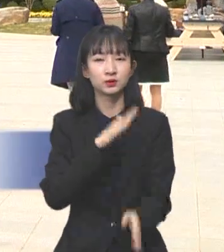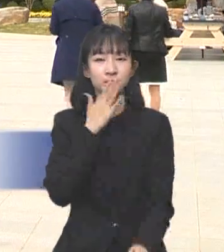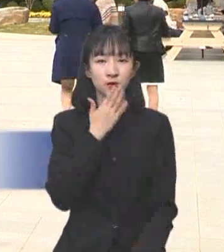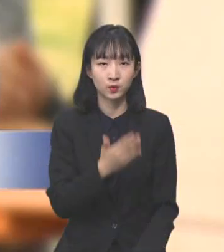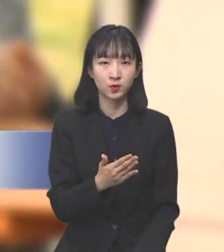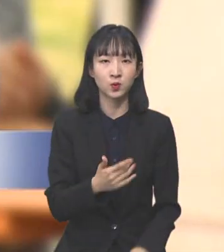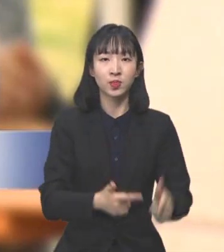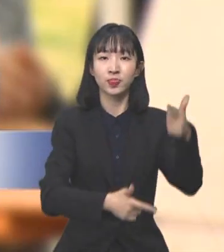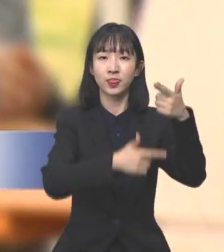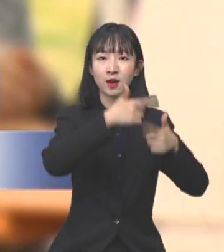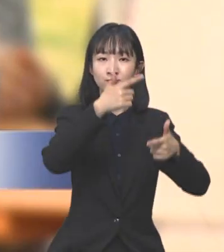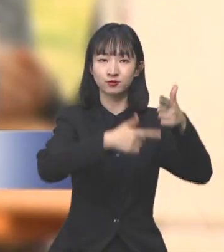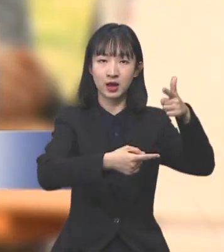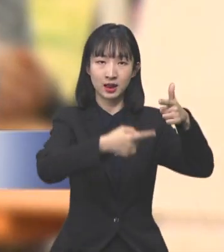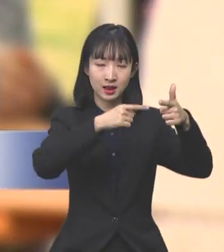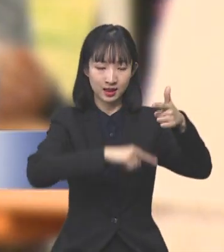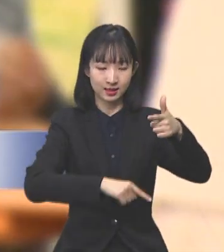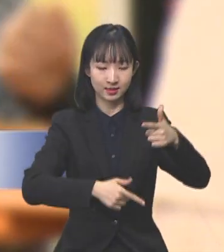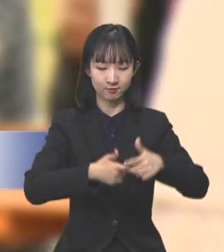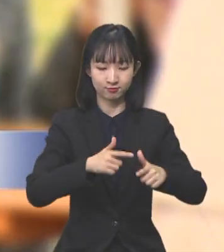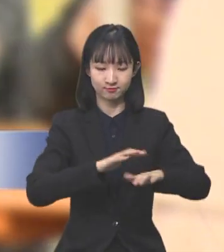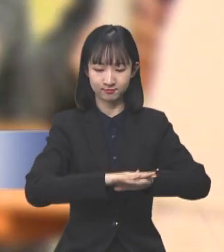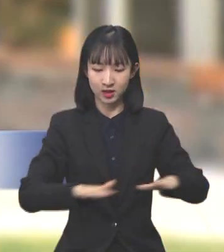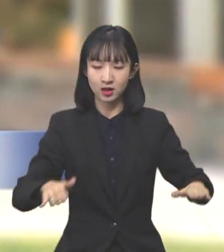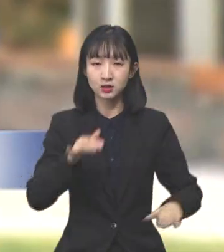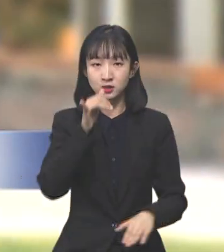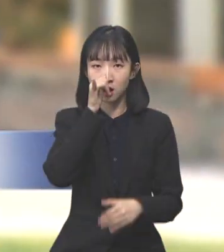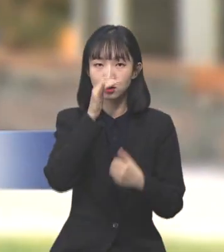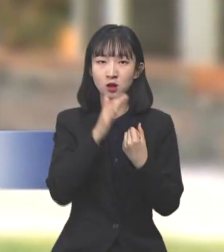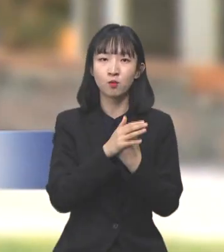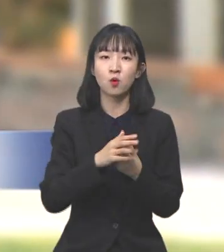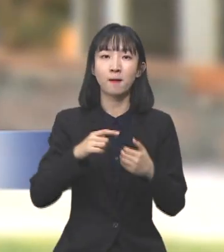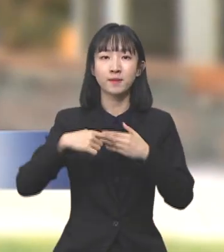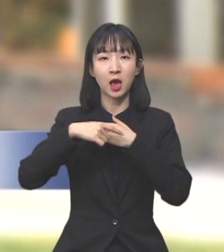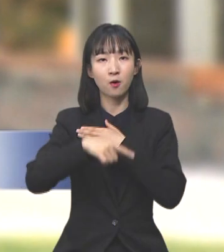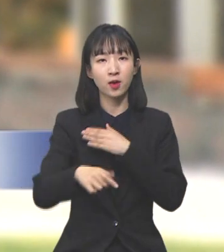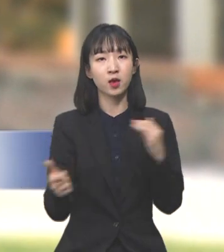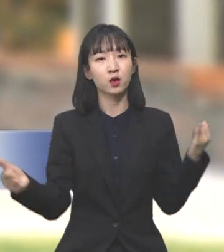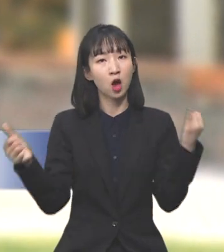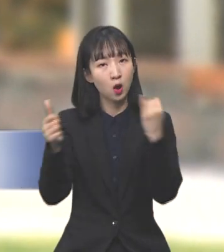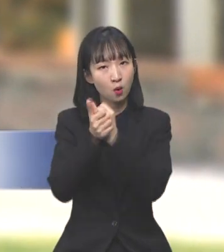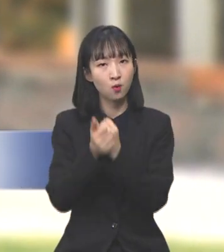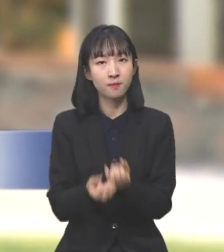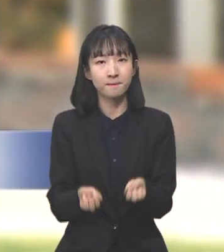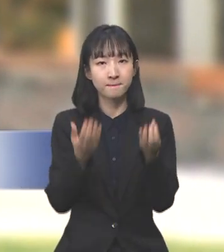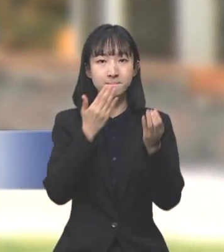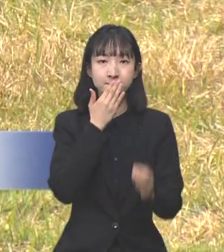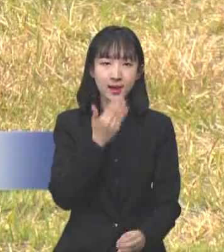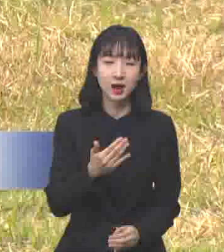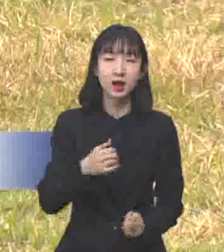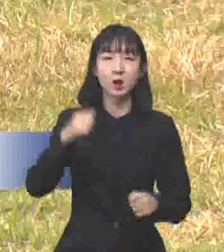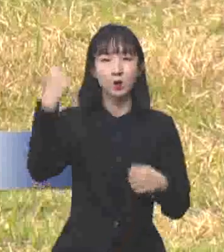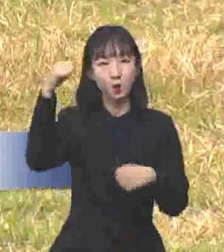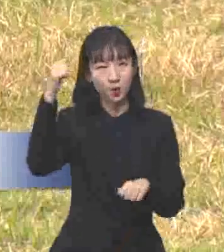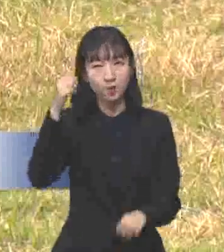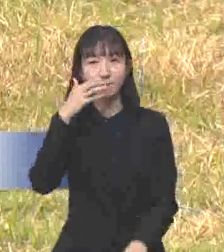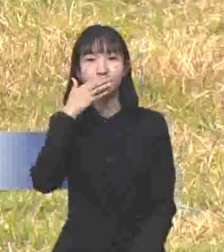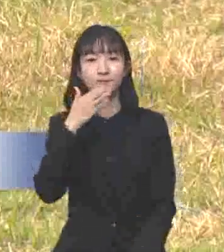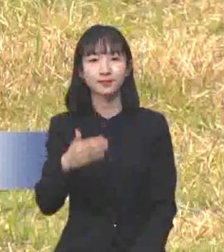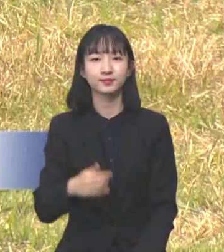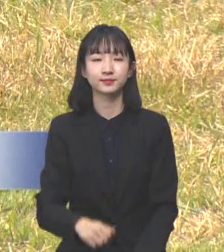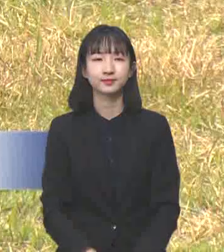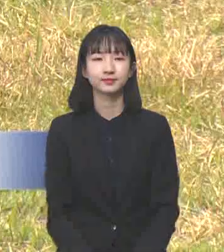또 은행 남은 밑에는 데크를 깔아 서 버 스 킨 공연이나 야외 결혼식 등 다양한 이벤트 공간으로 활용할 수 있도록